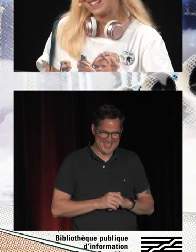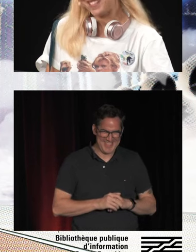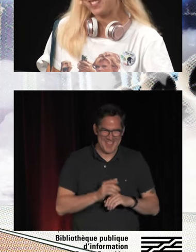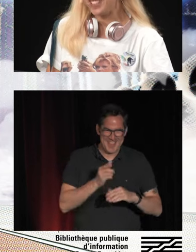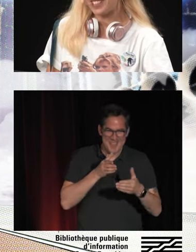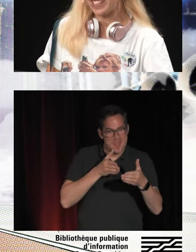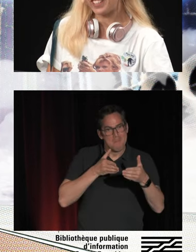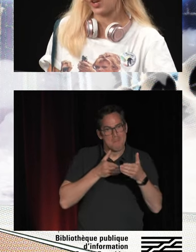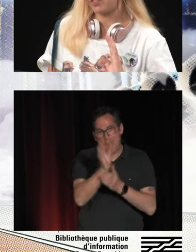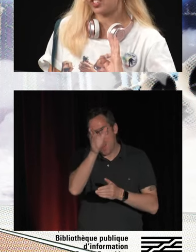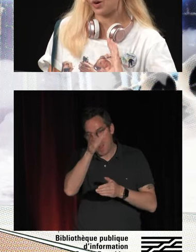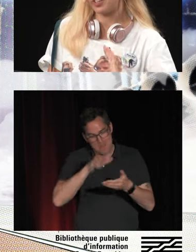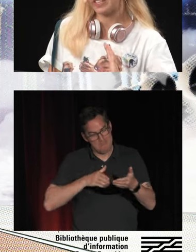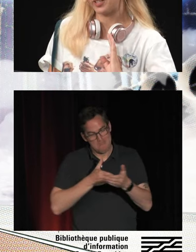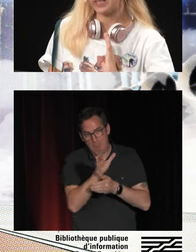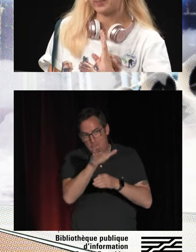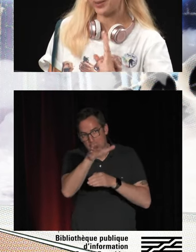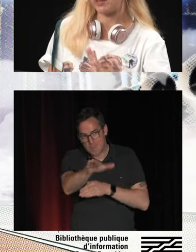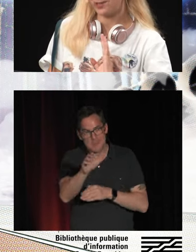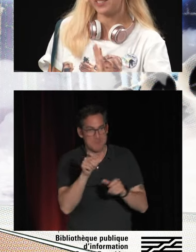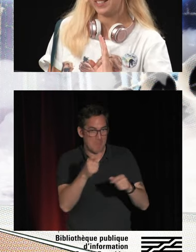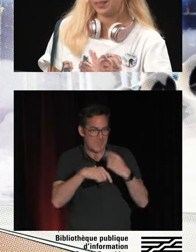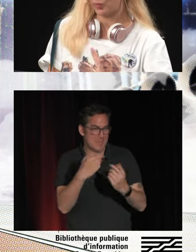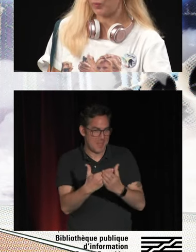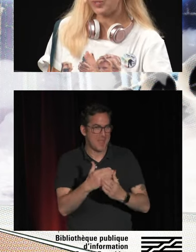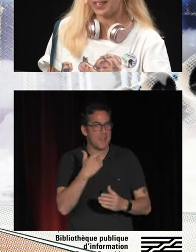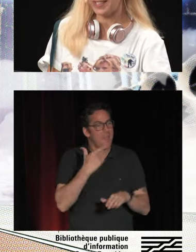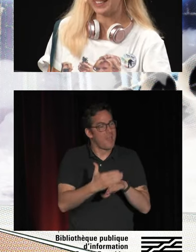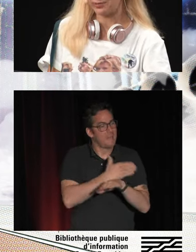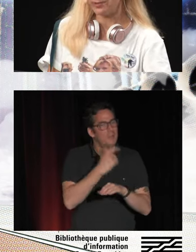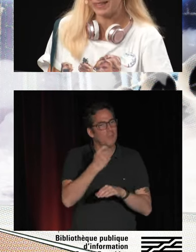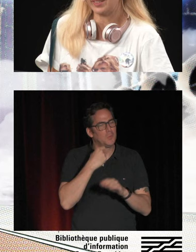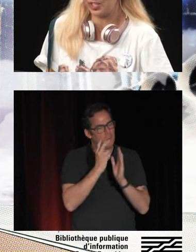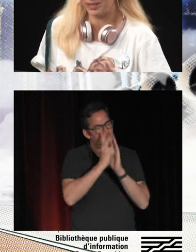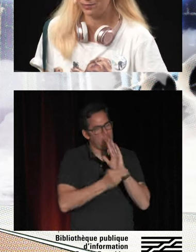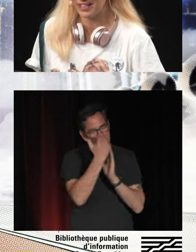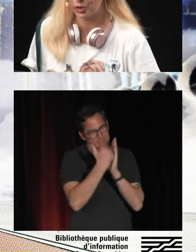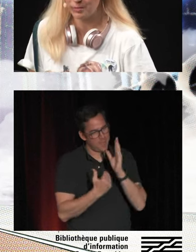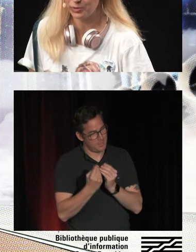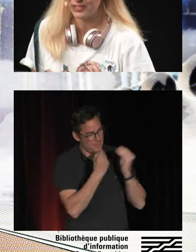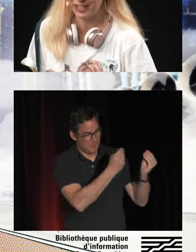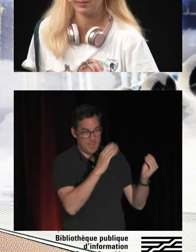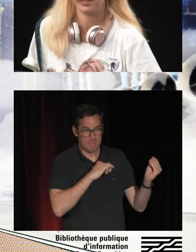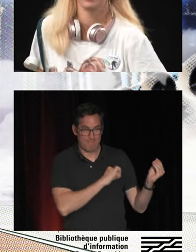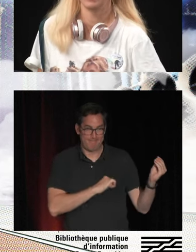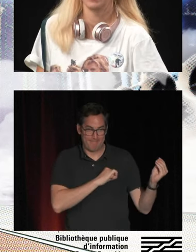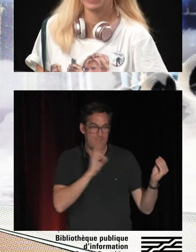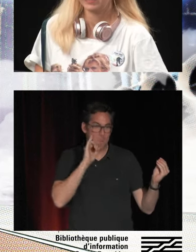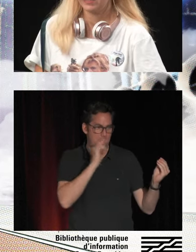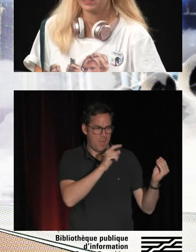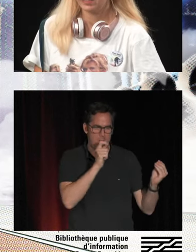Je ne sais pas, je suis désolée. J'ai envoyé quand même avant mon petit lexique et tout, mais comme j'ai prévenu, il y a énormément de termes